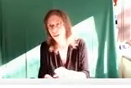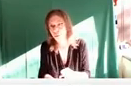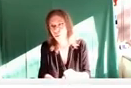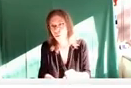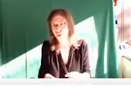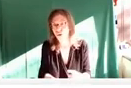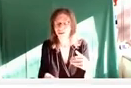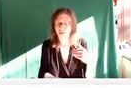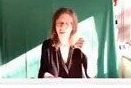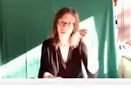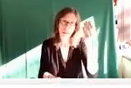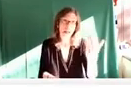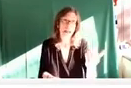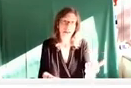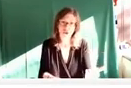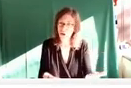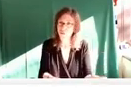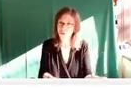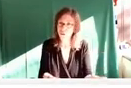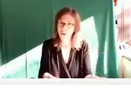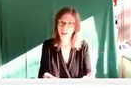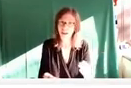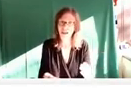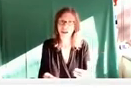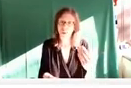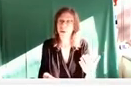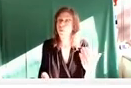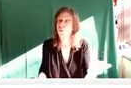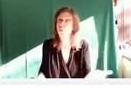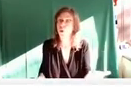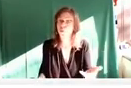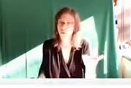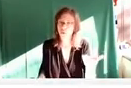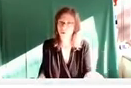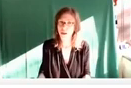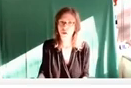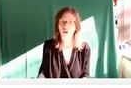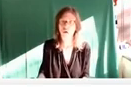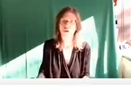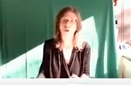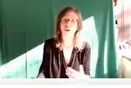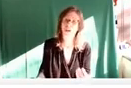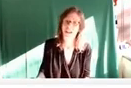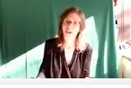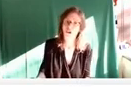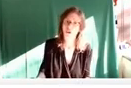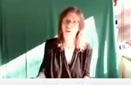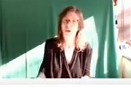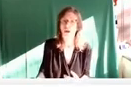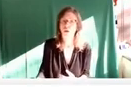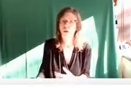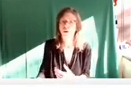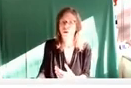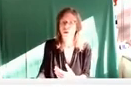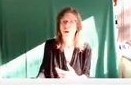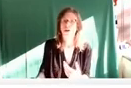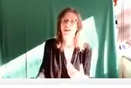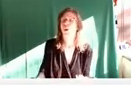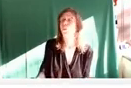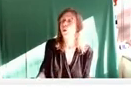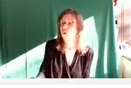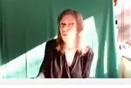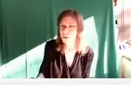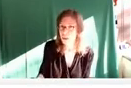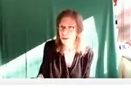au même résultat. L'exigence est pas mal plus haute dans le cas de replication que de